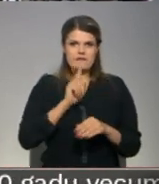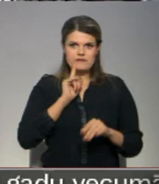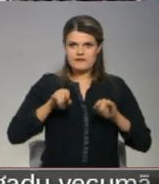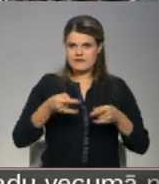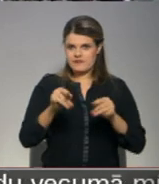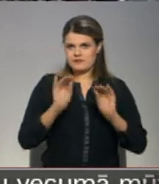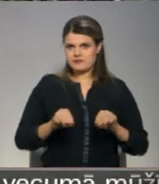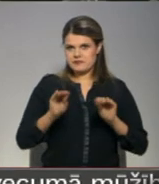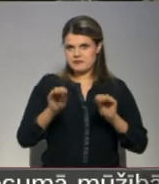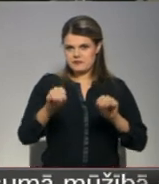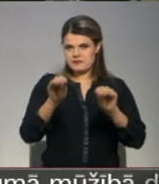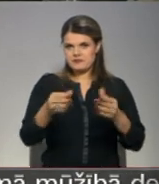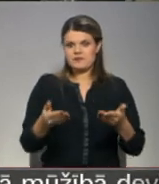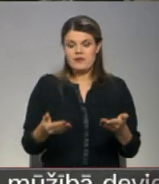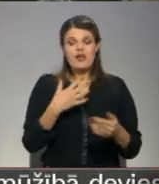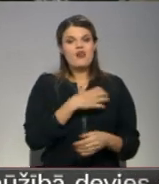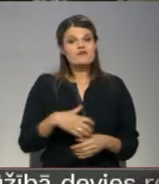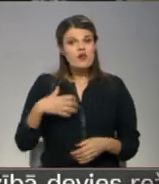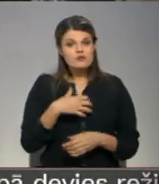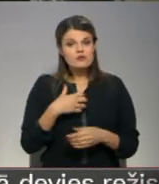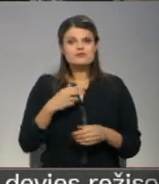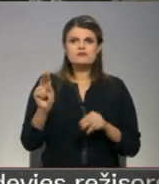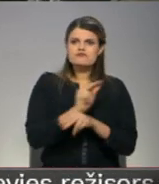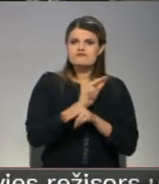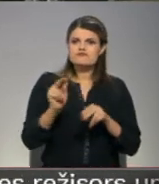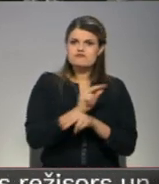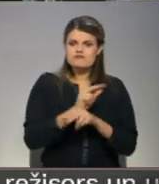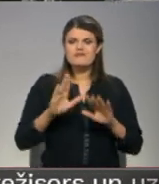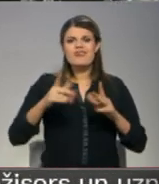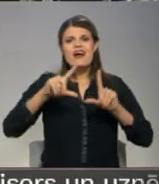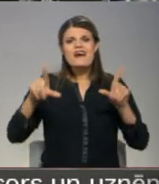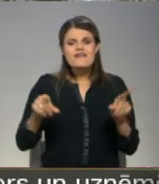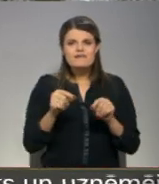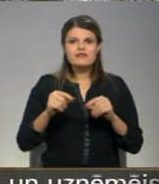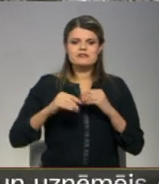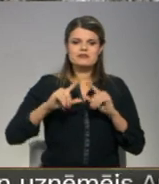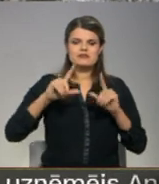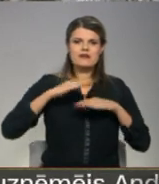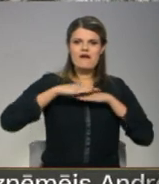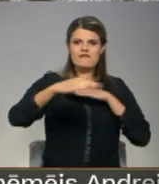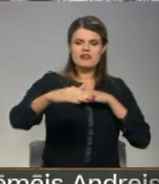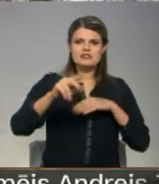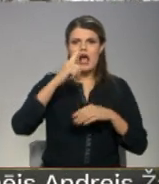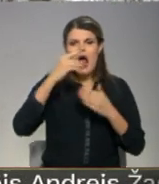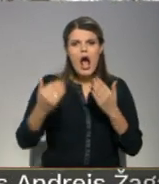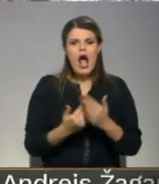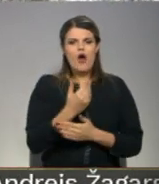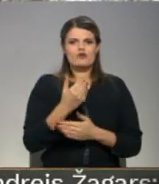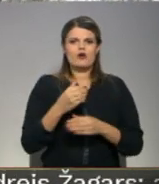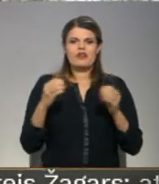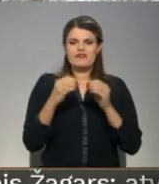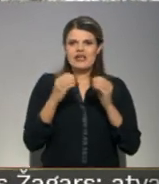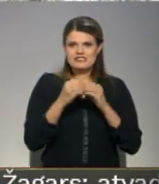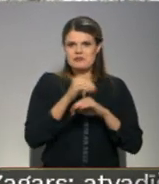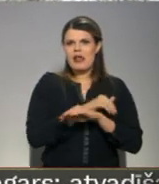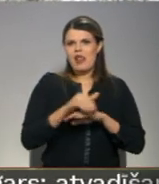bedrīšu lāpīšanu. Nepieciešamība pēc rekonstrukcijas vai vismaz pilnīgas virskārtas atjaunošanas esot vismaz 10